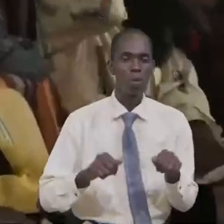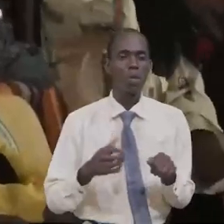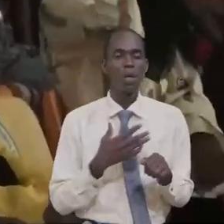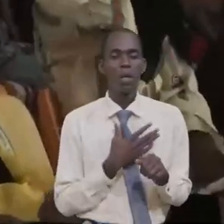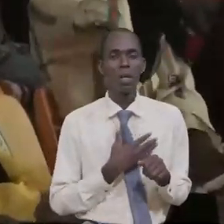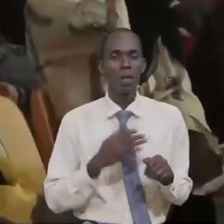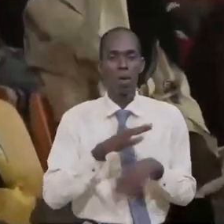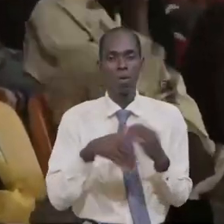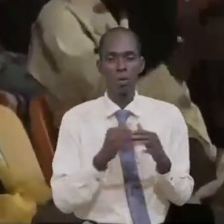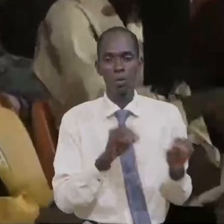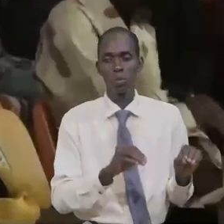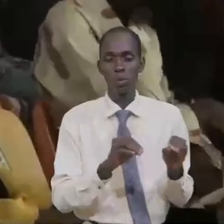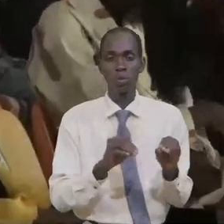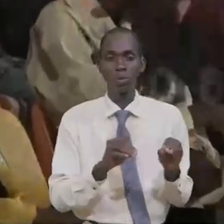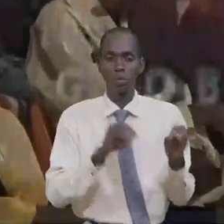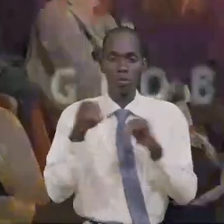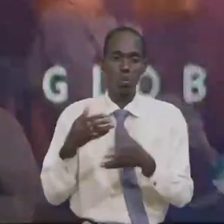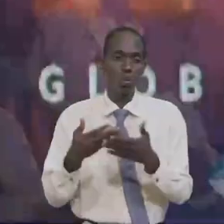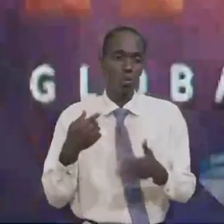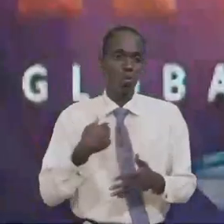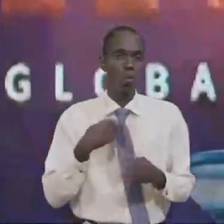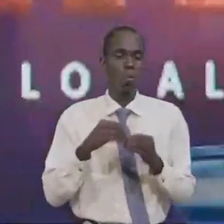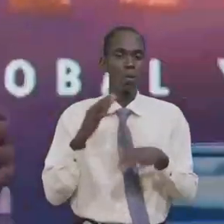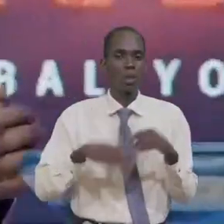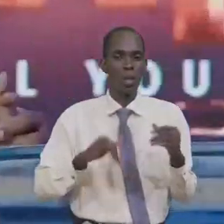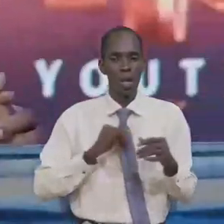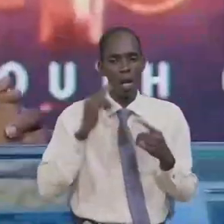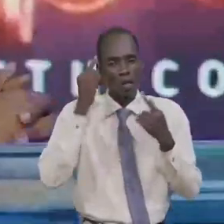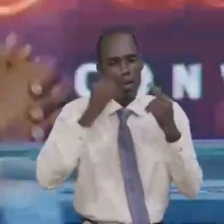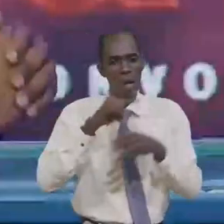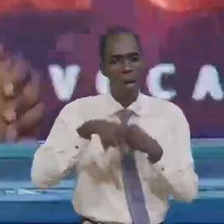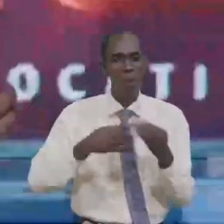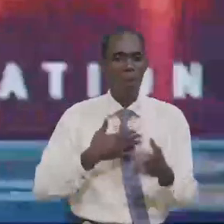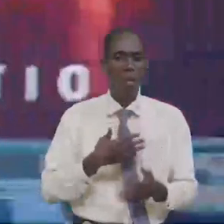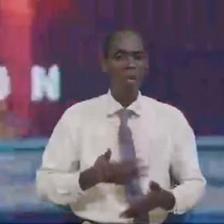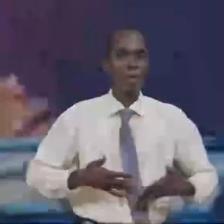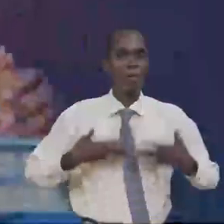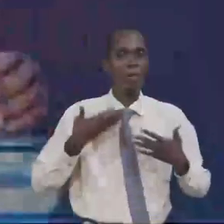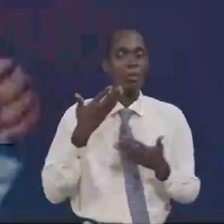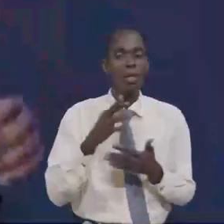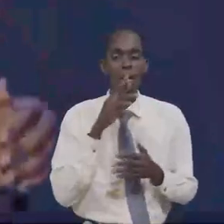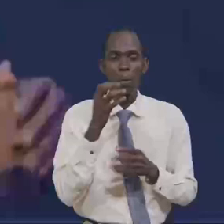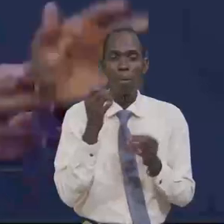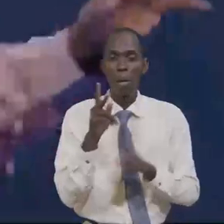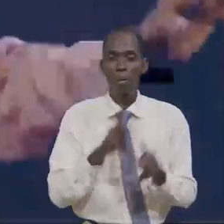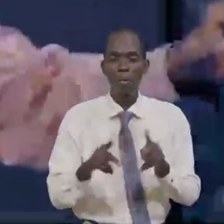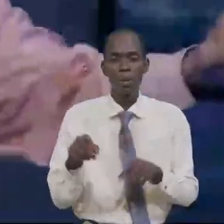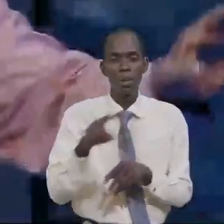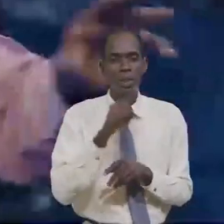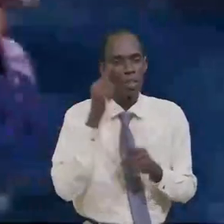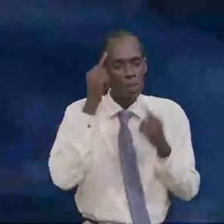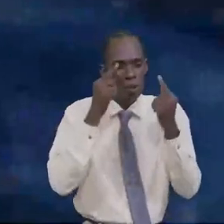moi ce à quoi je pensais sur ma vie il y a plusieurs il pense plus aux ennemis